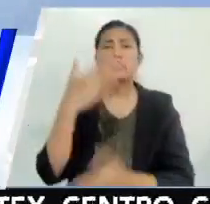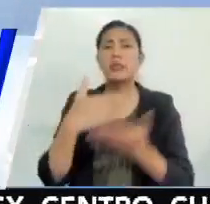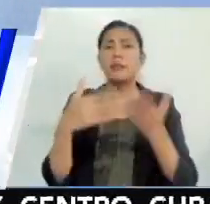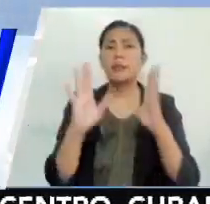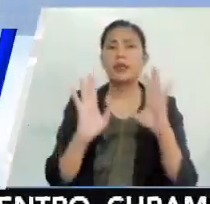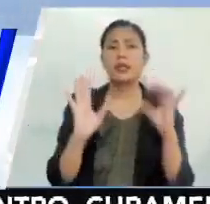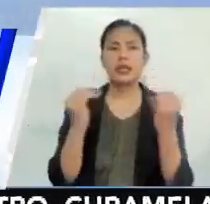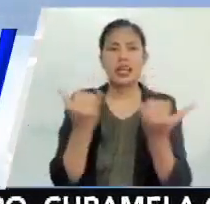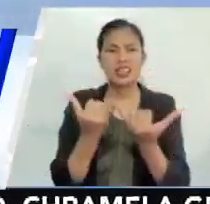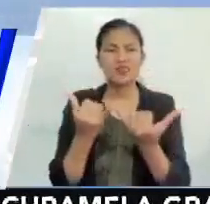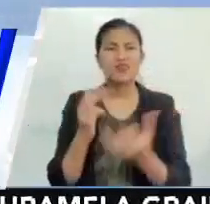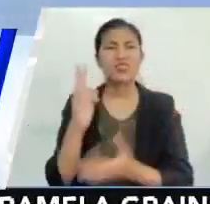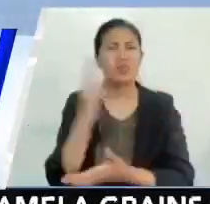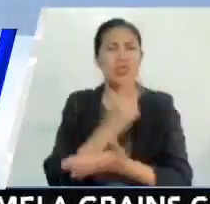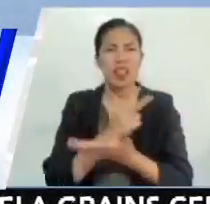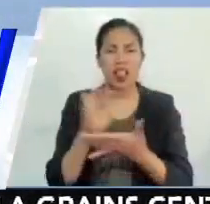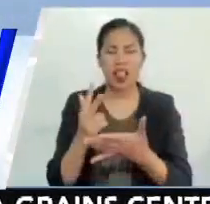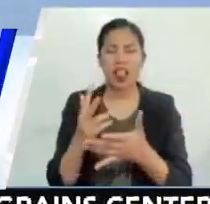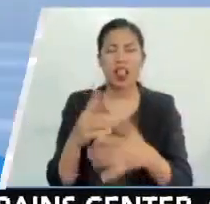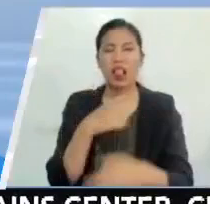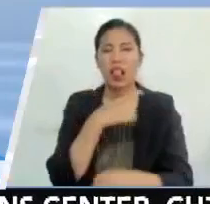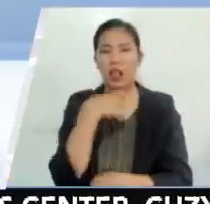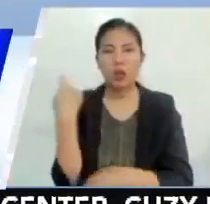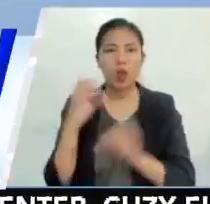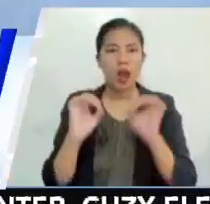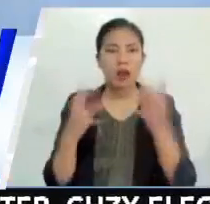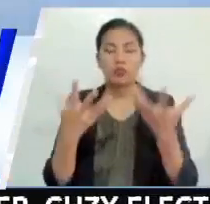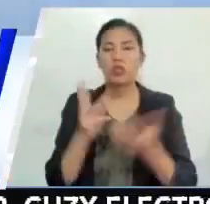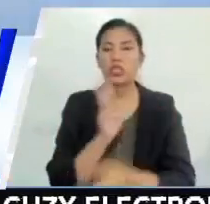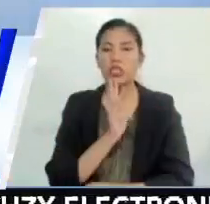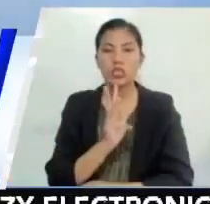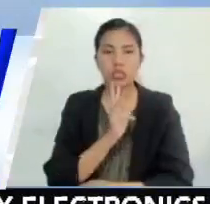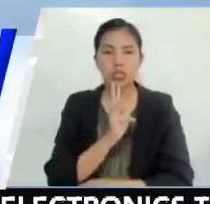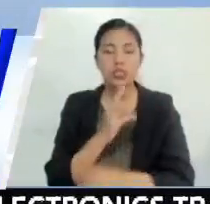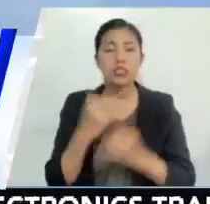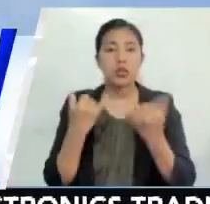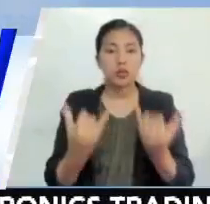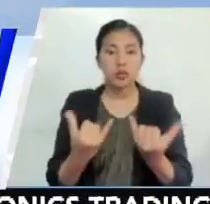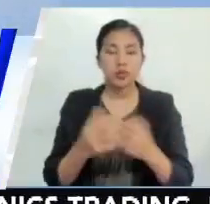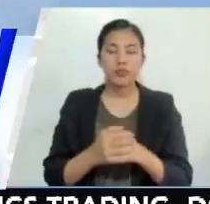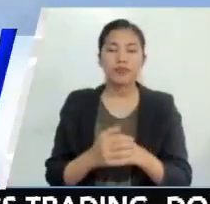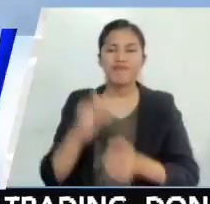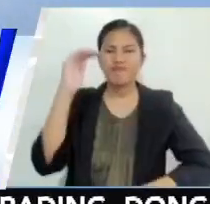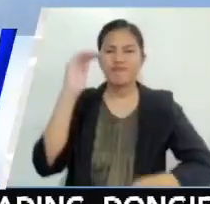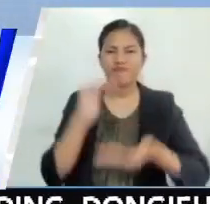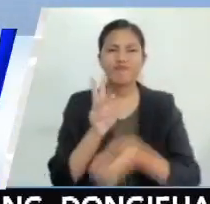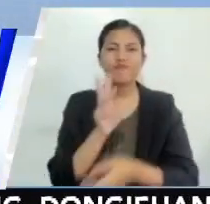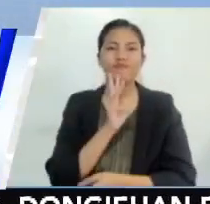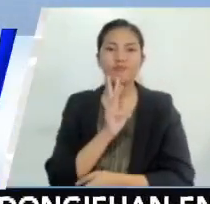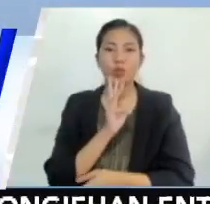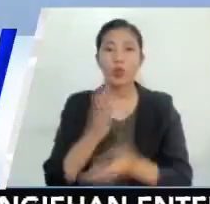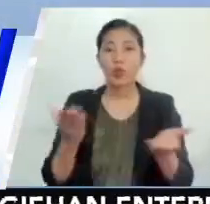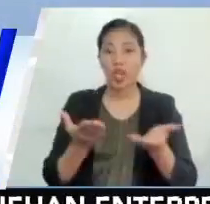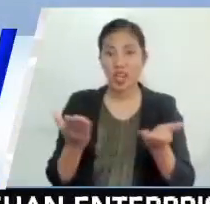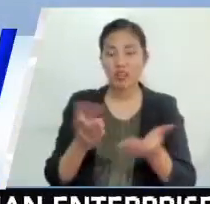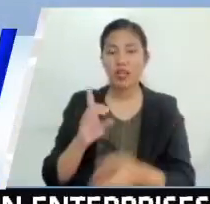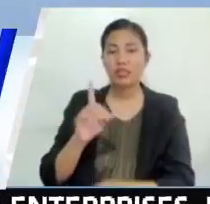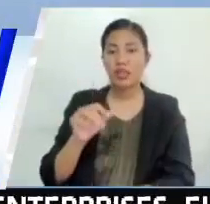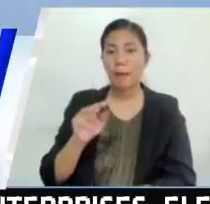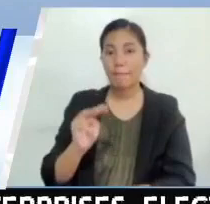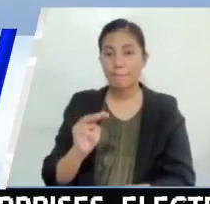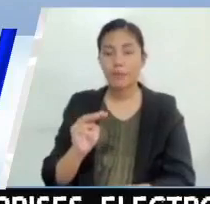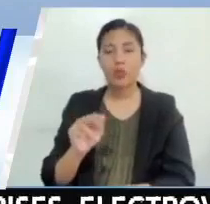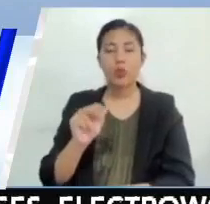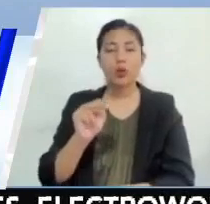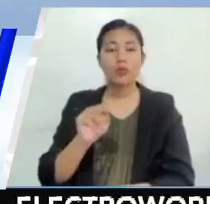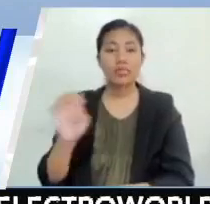nang walang tubig. At dahil naman po sa pagbaba ng level ng tubig sa Pantabangan Dam sa Nueva Ecija, muling nasilayan